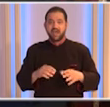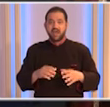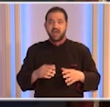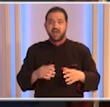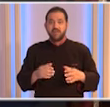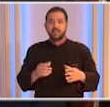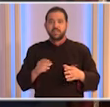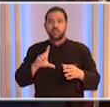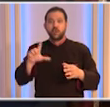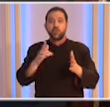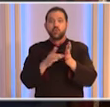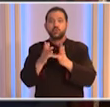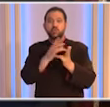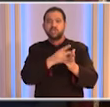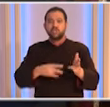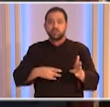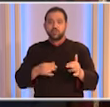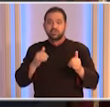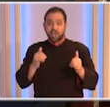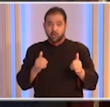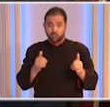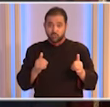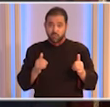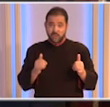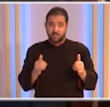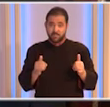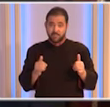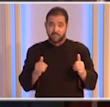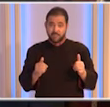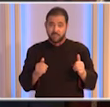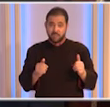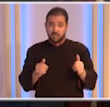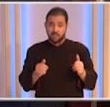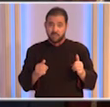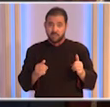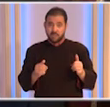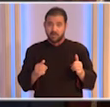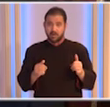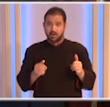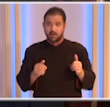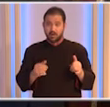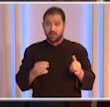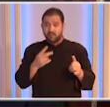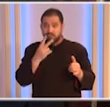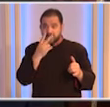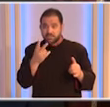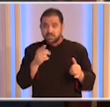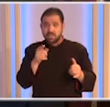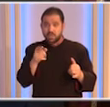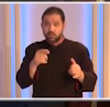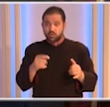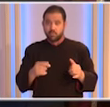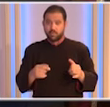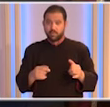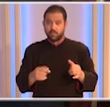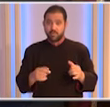Pe care și văzându-l în pântecele tău, luând chip de rob, mă spăimântez, a strigat către